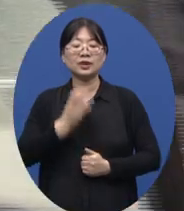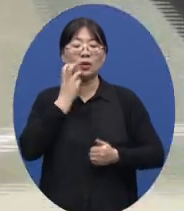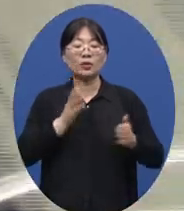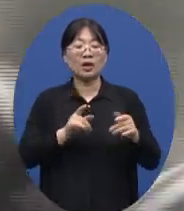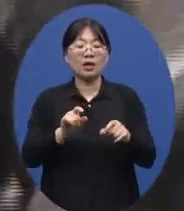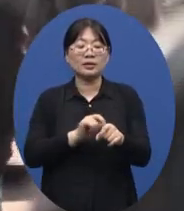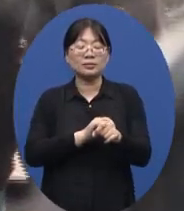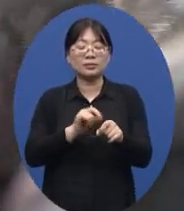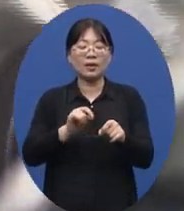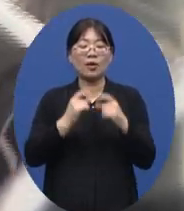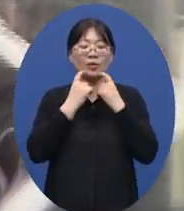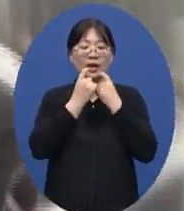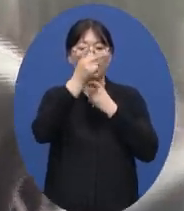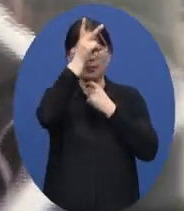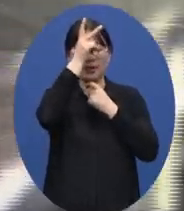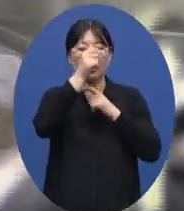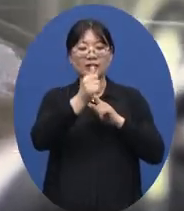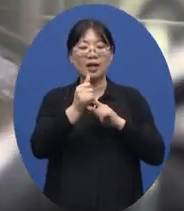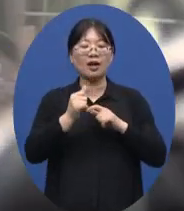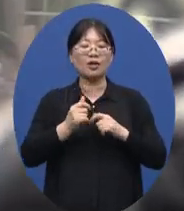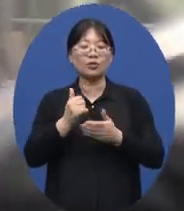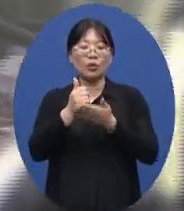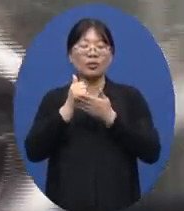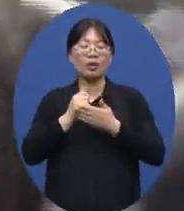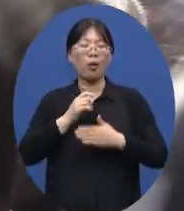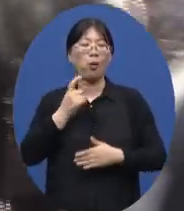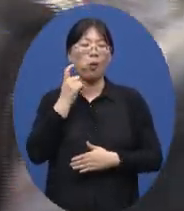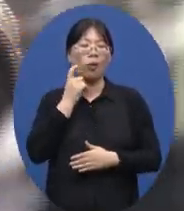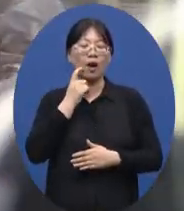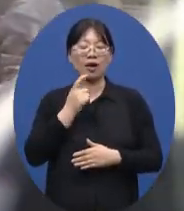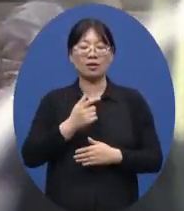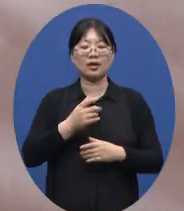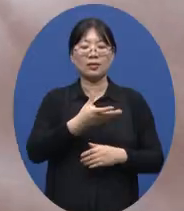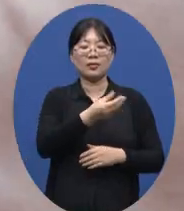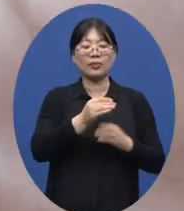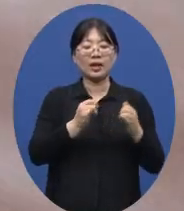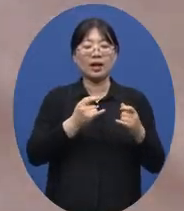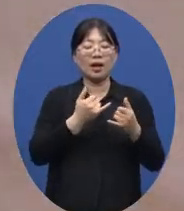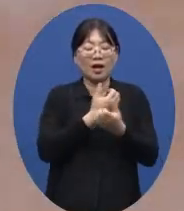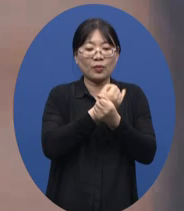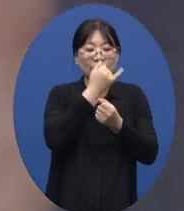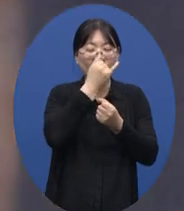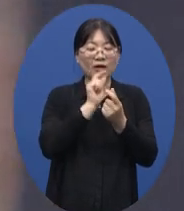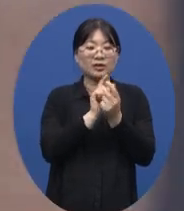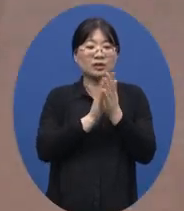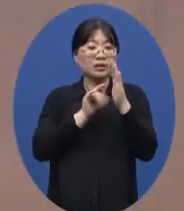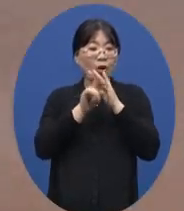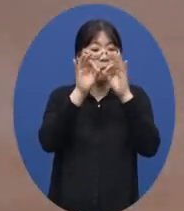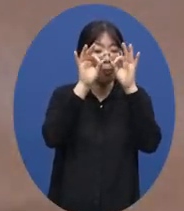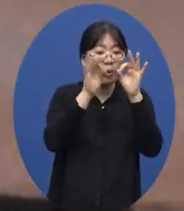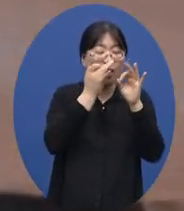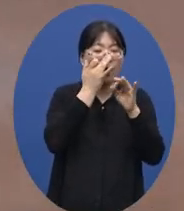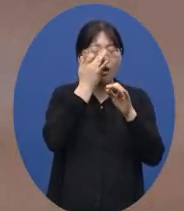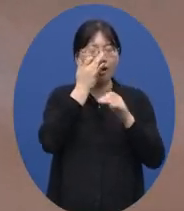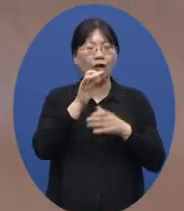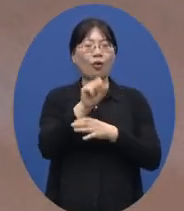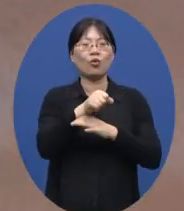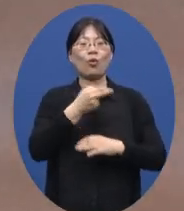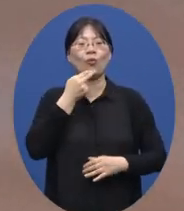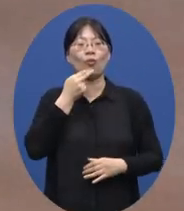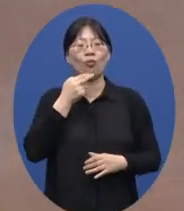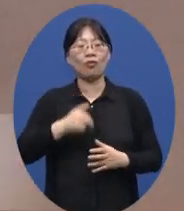경기도 특별사법경찰단 수사관이 손님으로 가장해 대부업자와 약속을 잡았습니다. 현장에 나가 확인해 보니 무허가